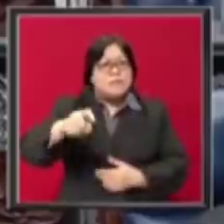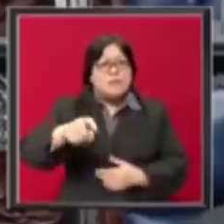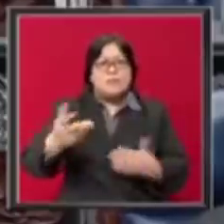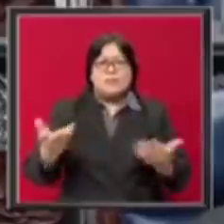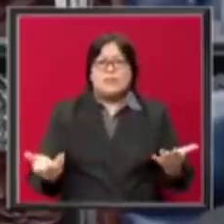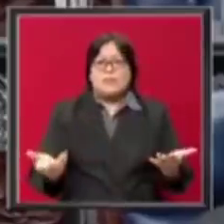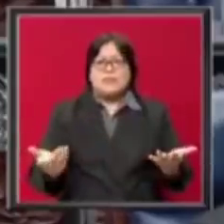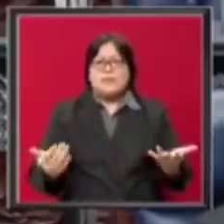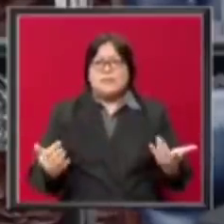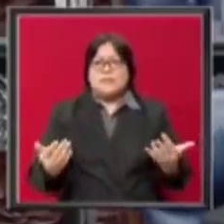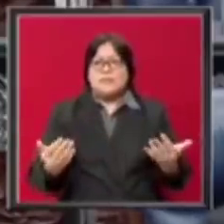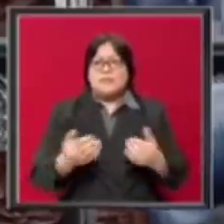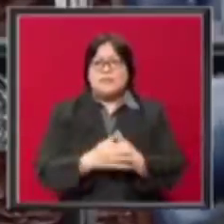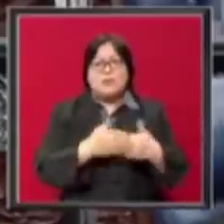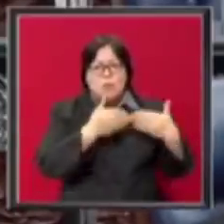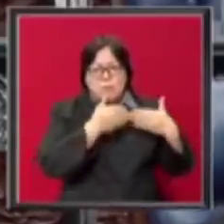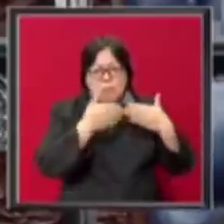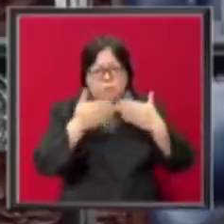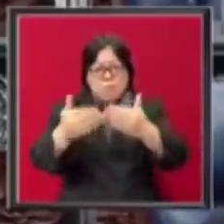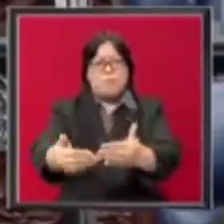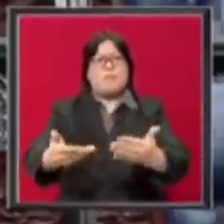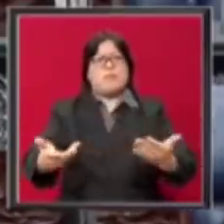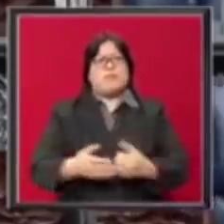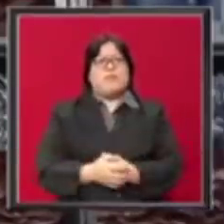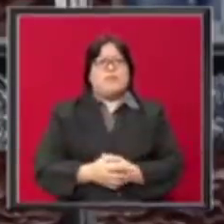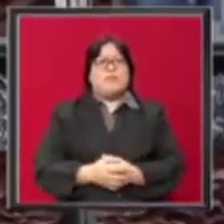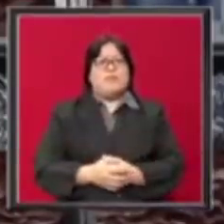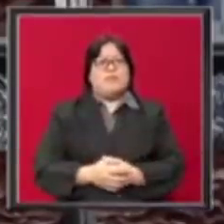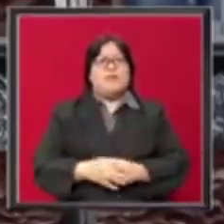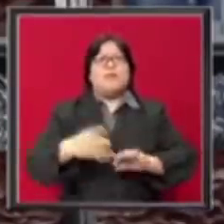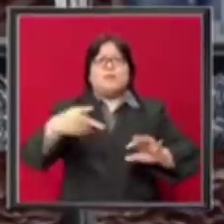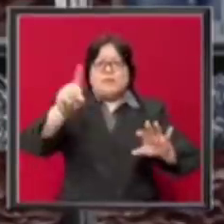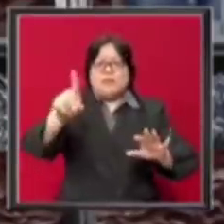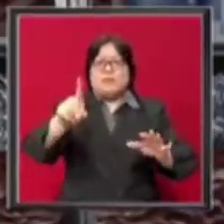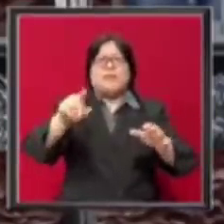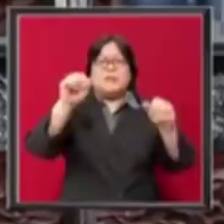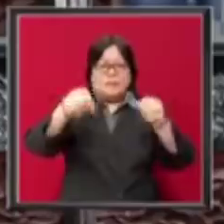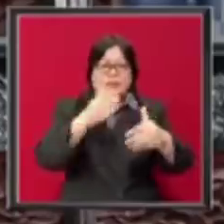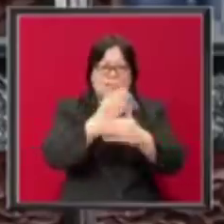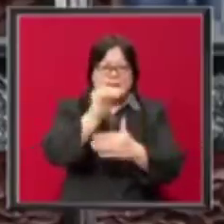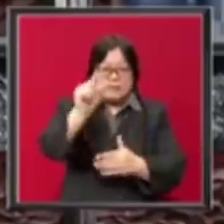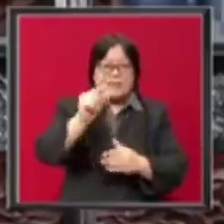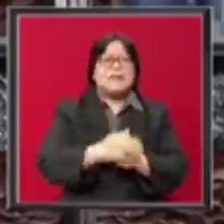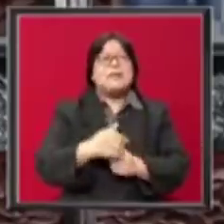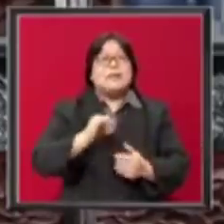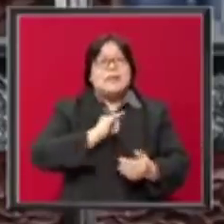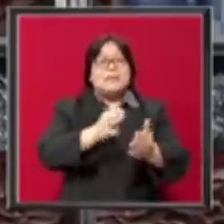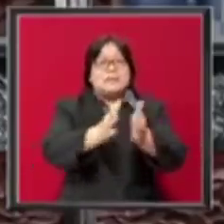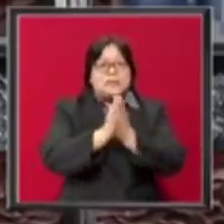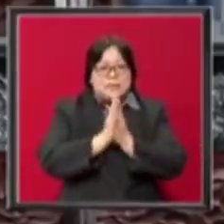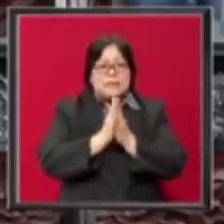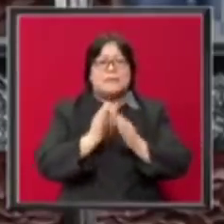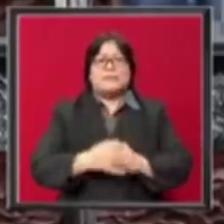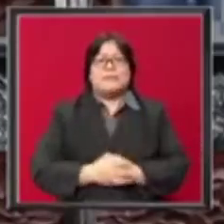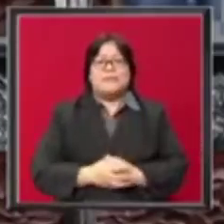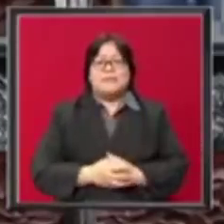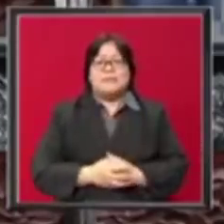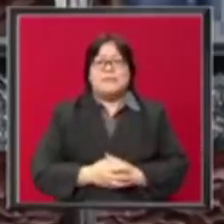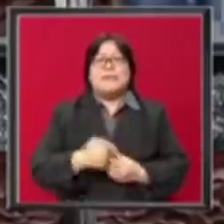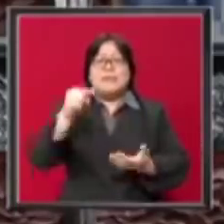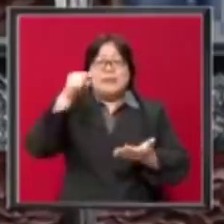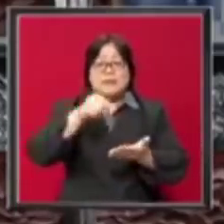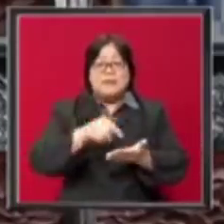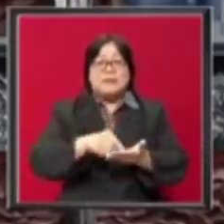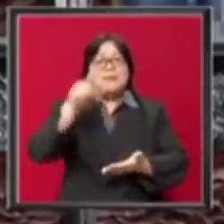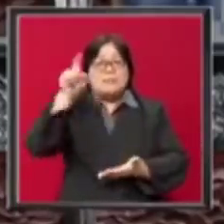sampai begini berlarutan? Jadi sebab itu saya minta supaya dalam